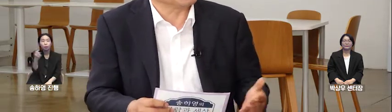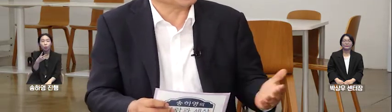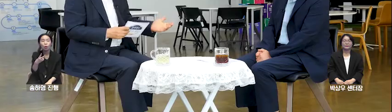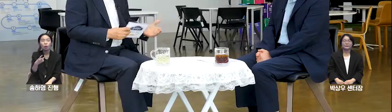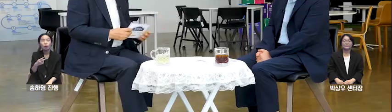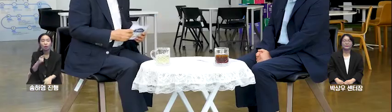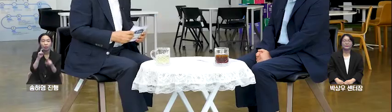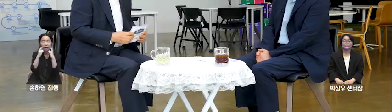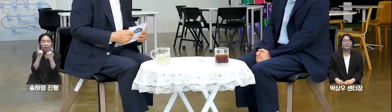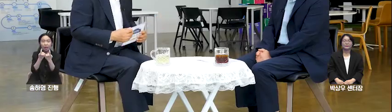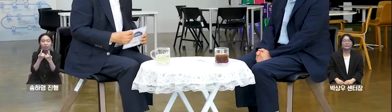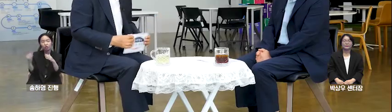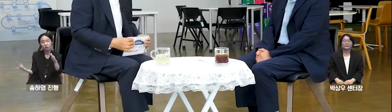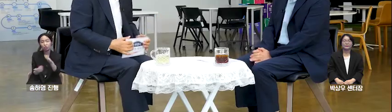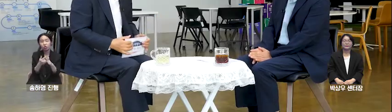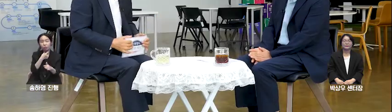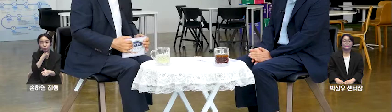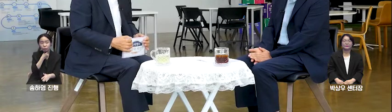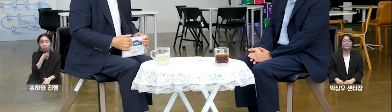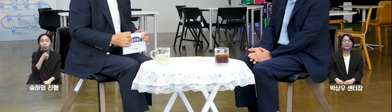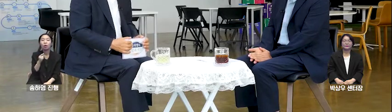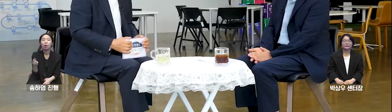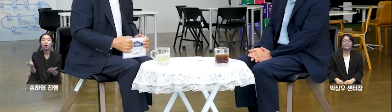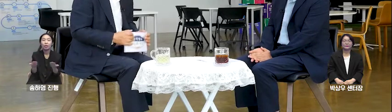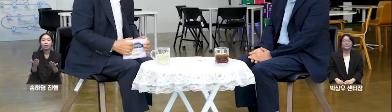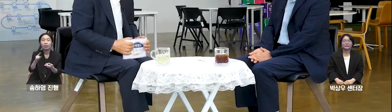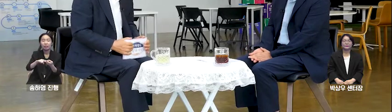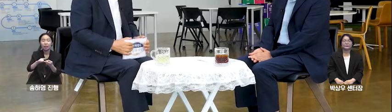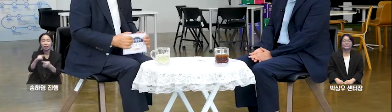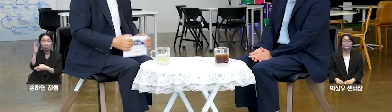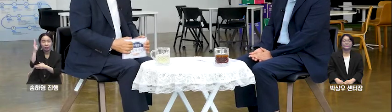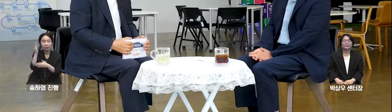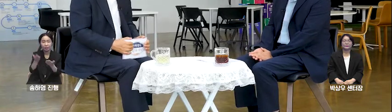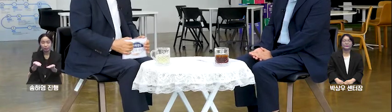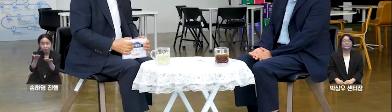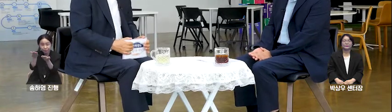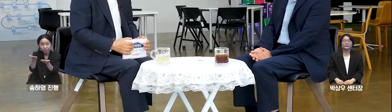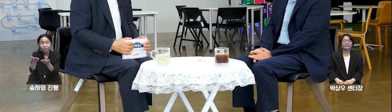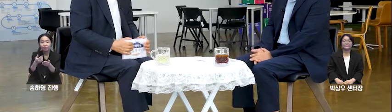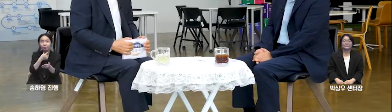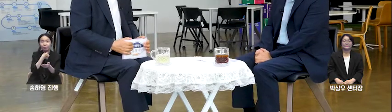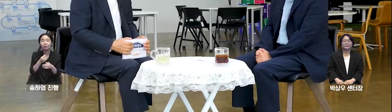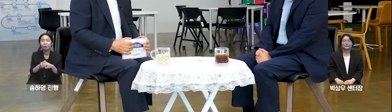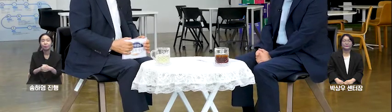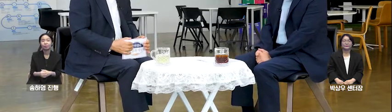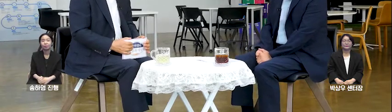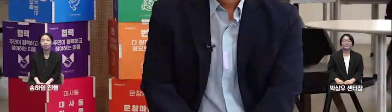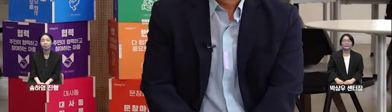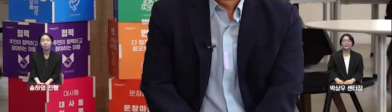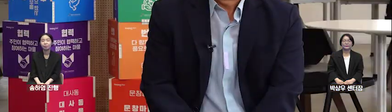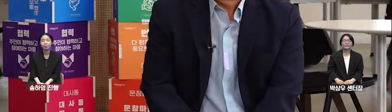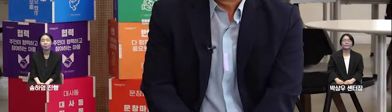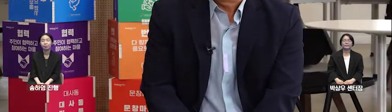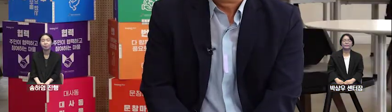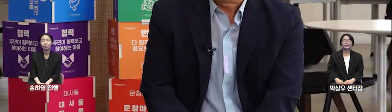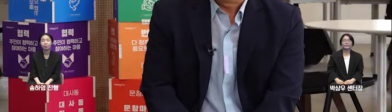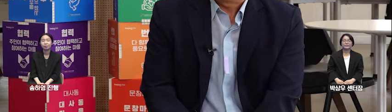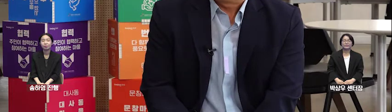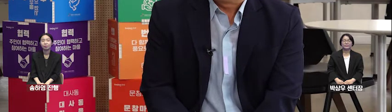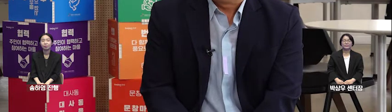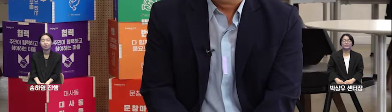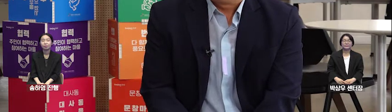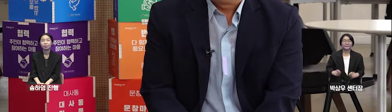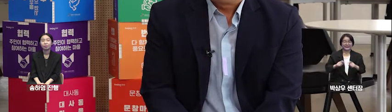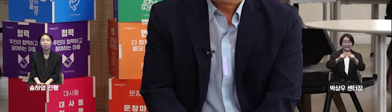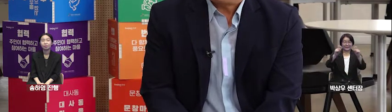그리고 개인적으로 이루고 싶은 소망을 겸해서 좀 말씀해 주실까요? 예. 개인적으로 하여간